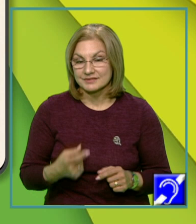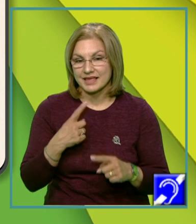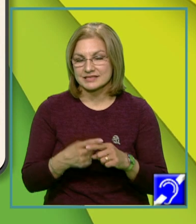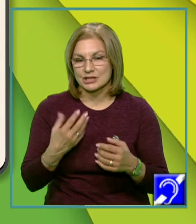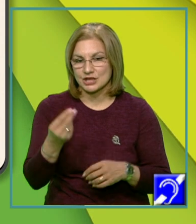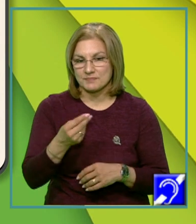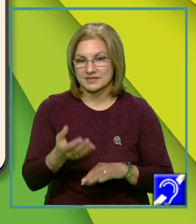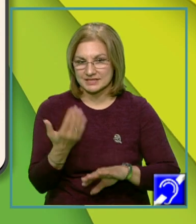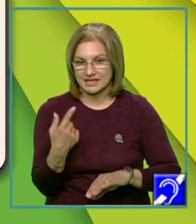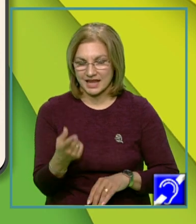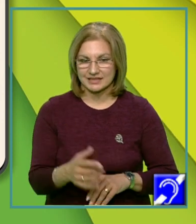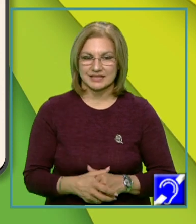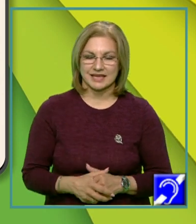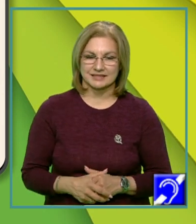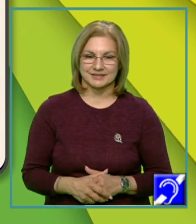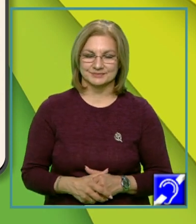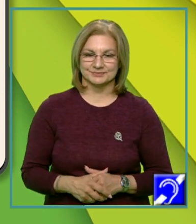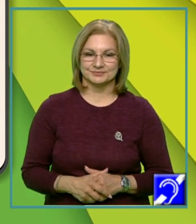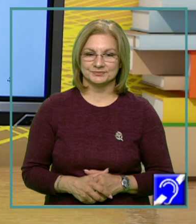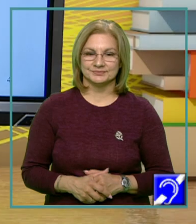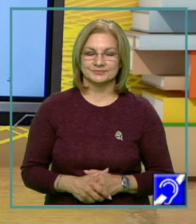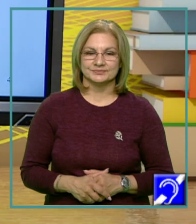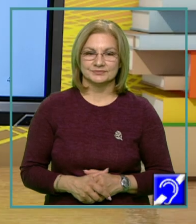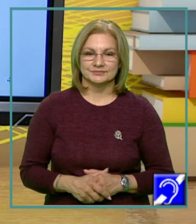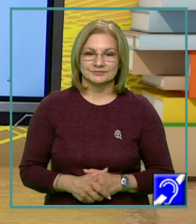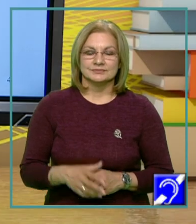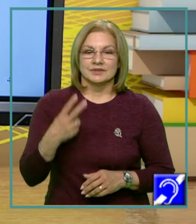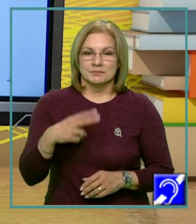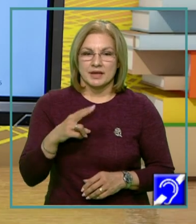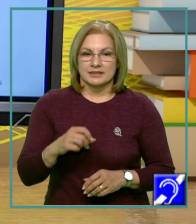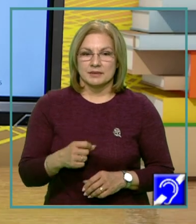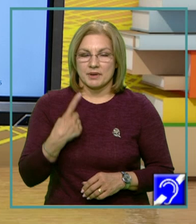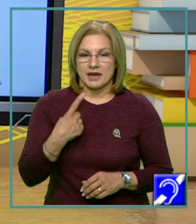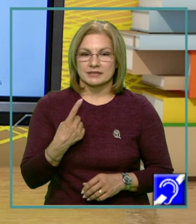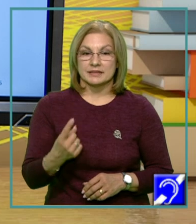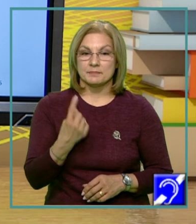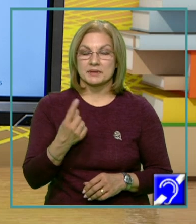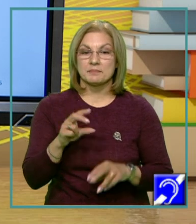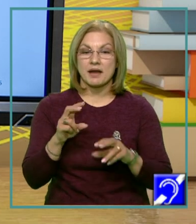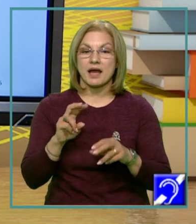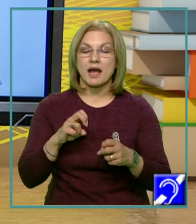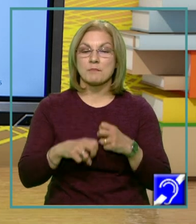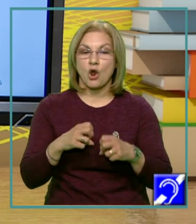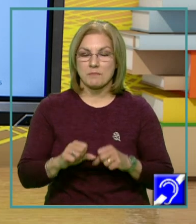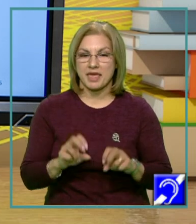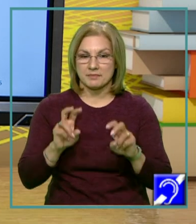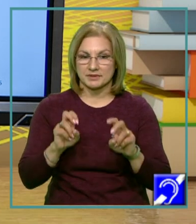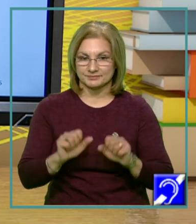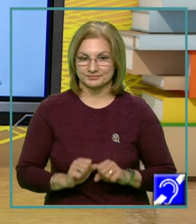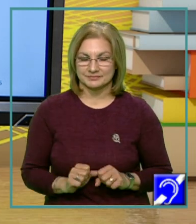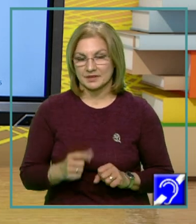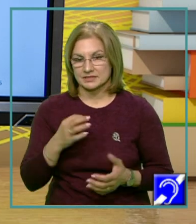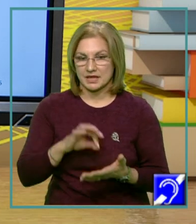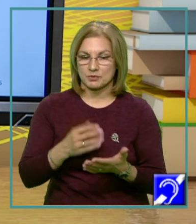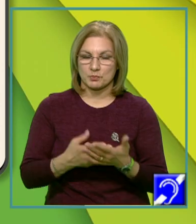desenat În desenul alăturat mergem acum la prima problemă pe care am propus o